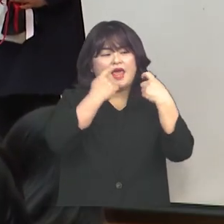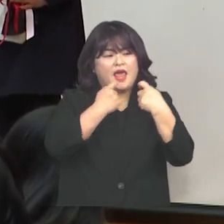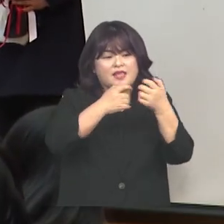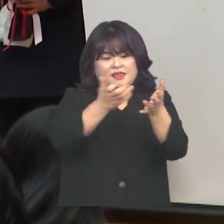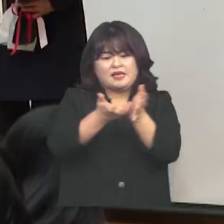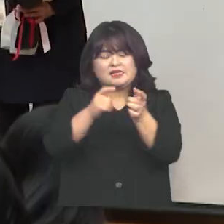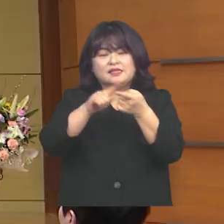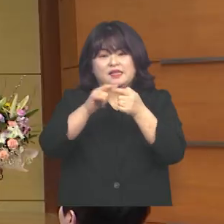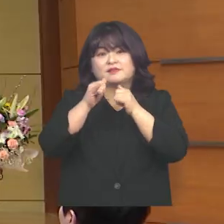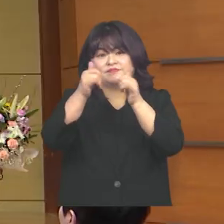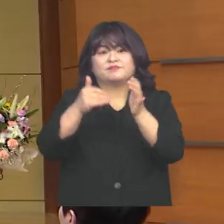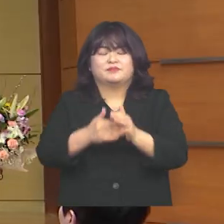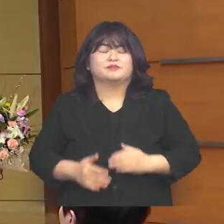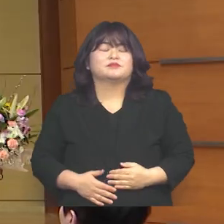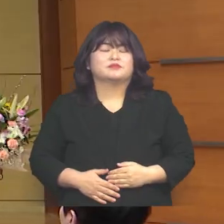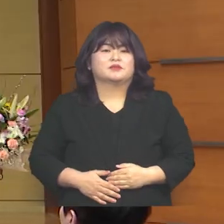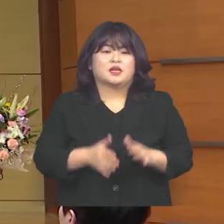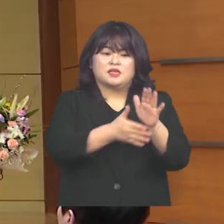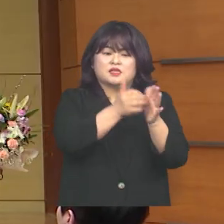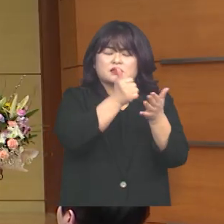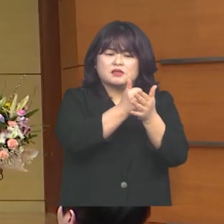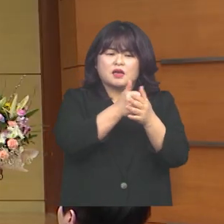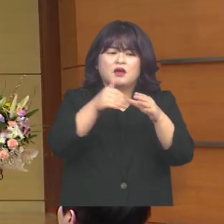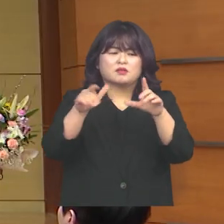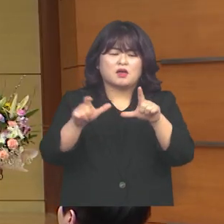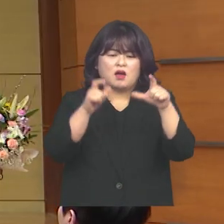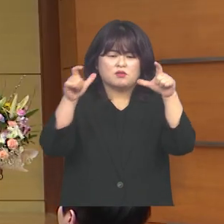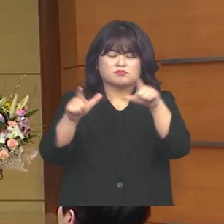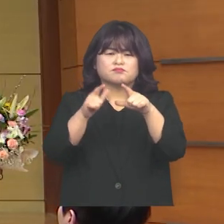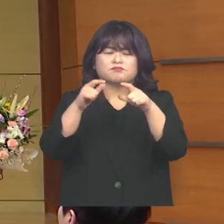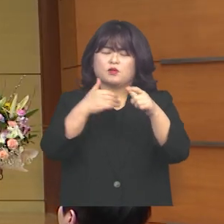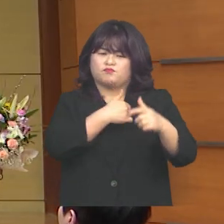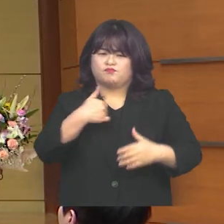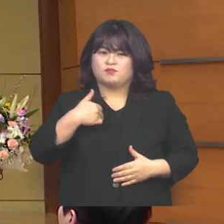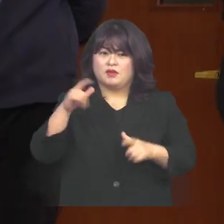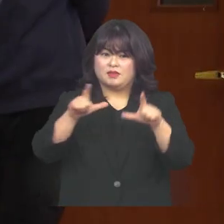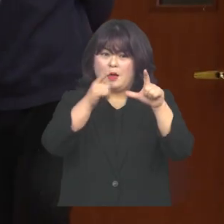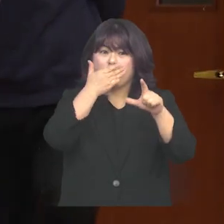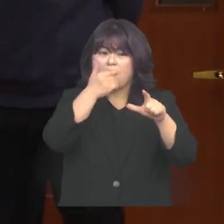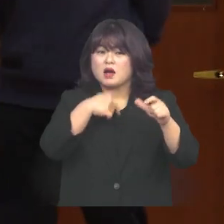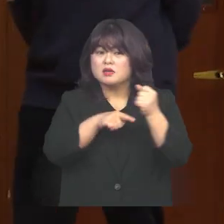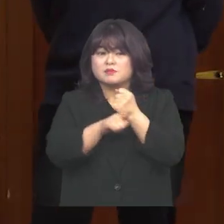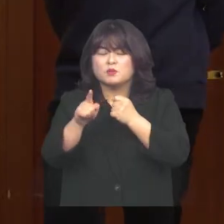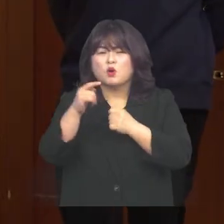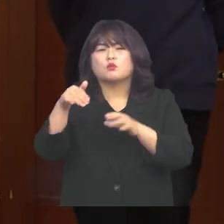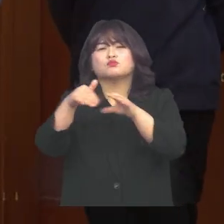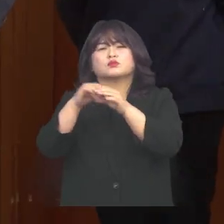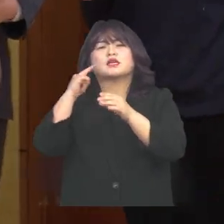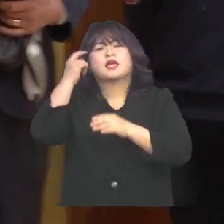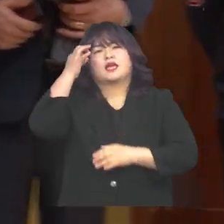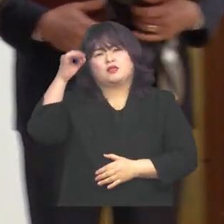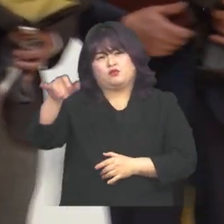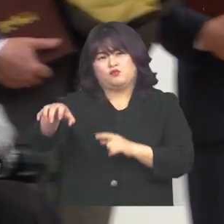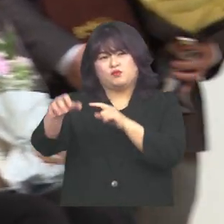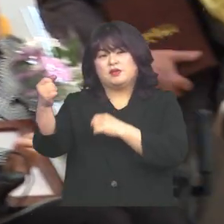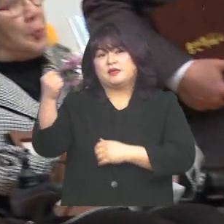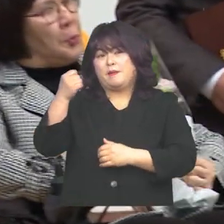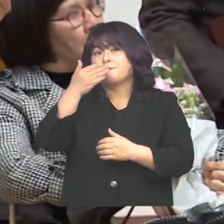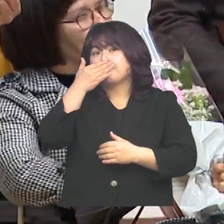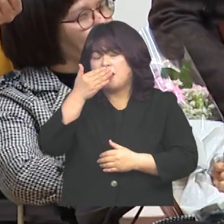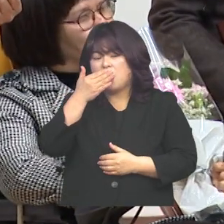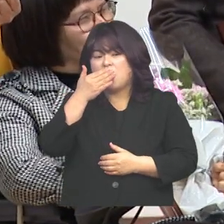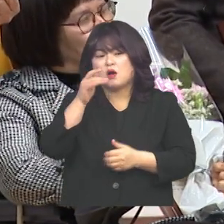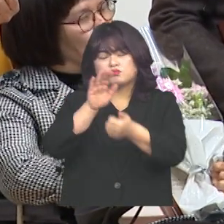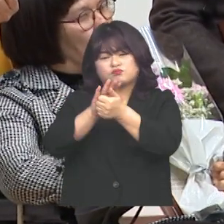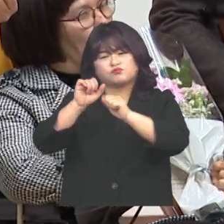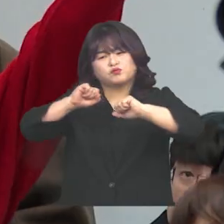수여했습니다. 이상일 시장은 시민의 삶을 풍요롭게 하는 힘은 결국 문화예술에 있다며 문화예술 인프라 조성과